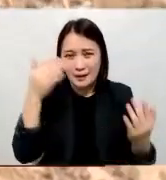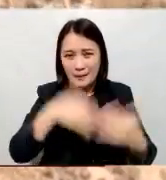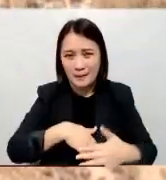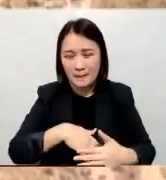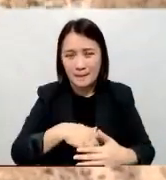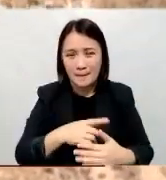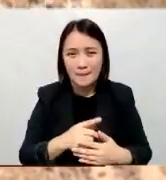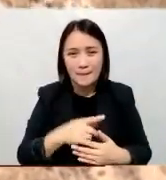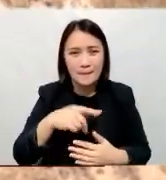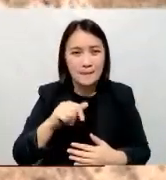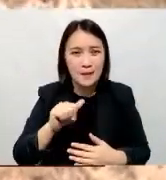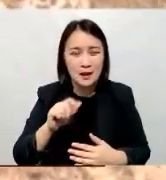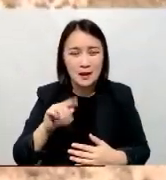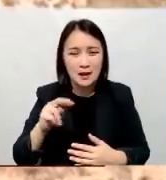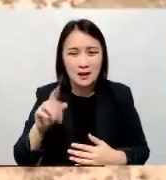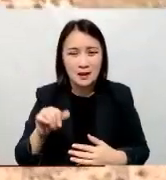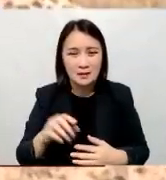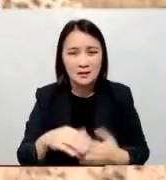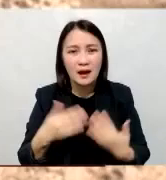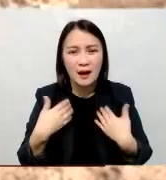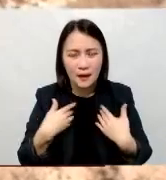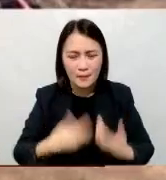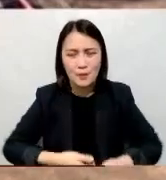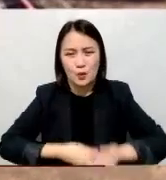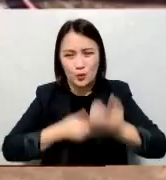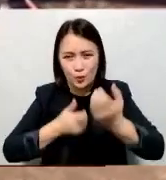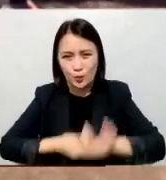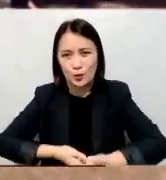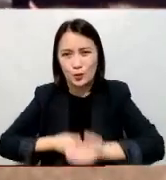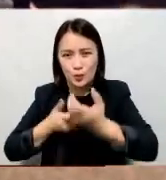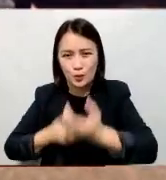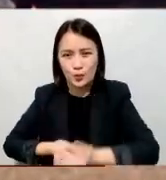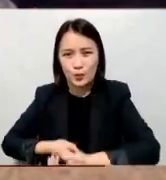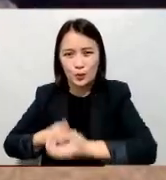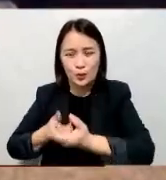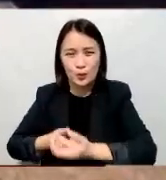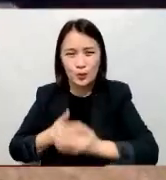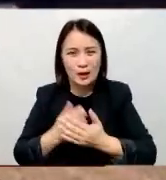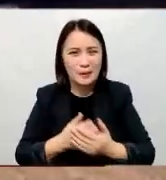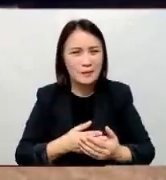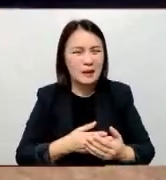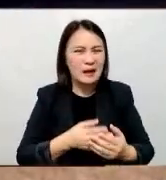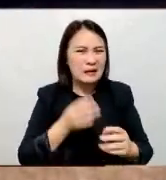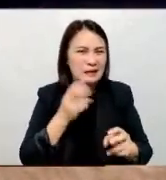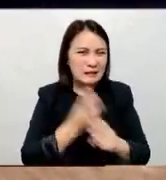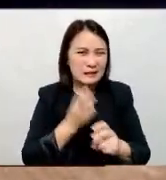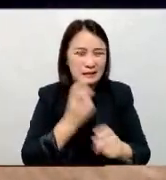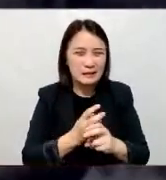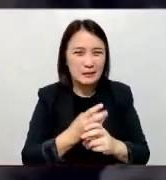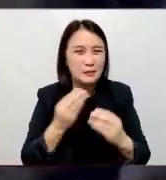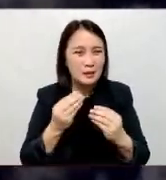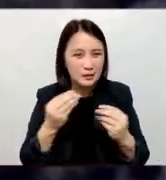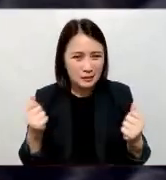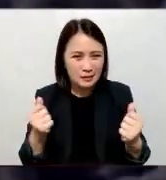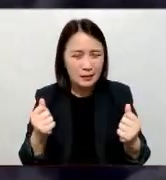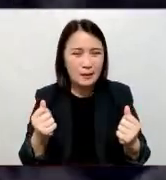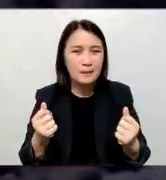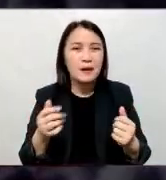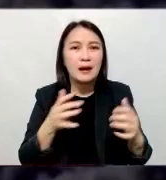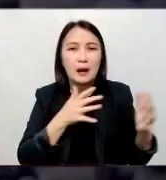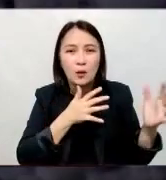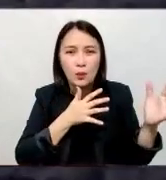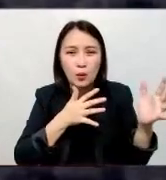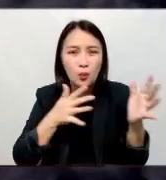yan, kanya-kanyang bomba ng tubig ang mga bombero. Pahirapan ang pag-apula sa apoy dahil sa malakas na hangin. Wala namang